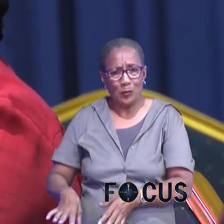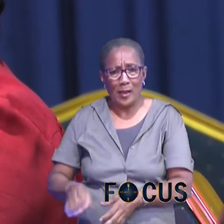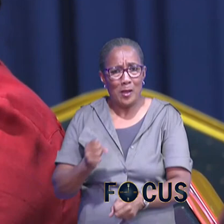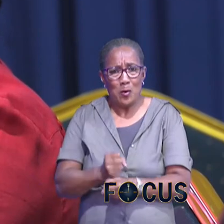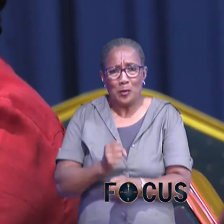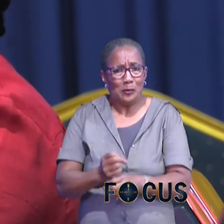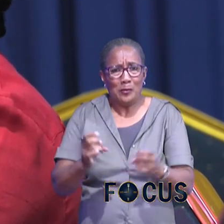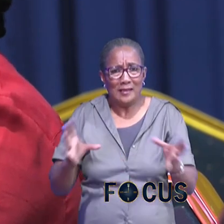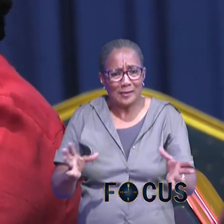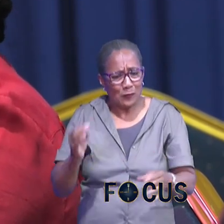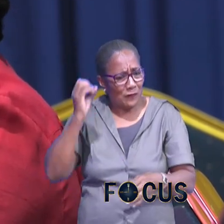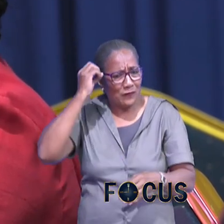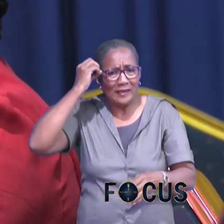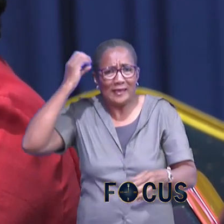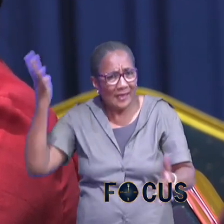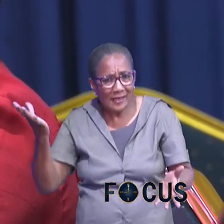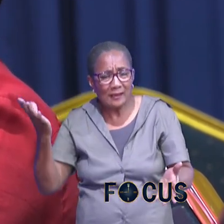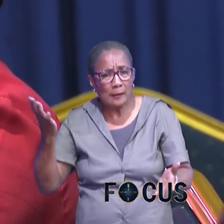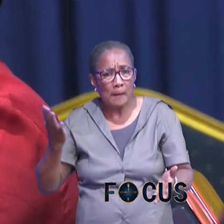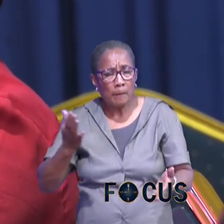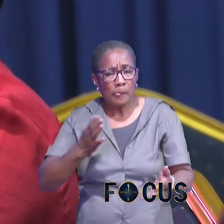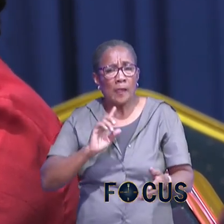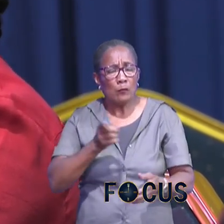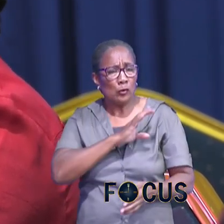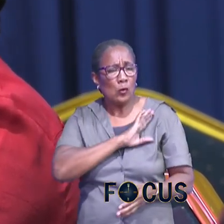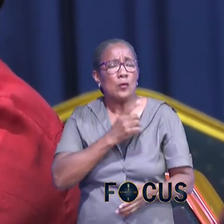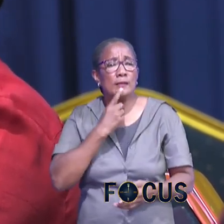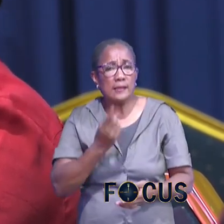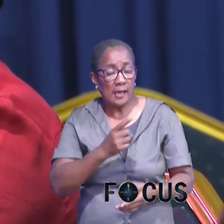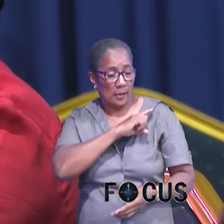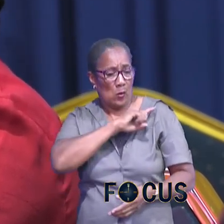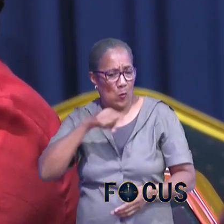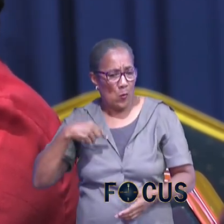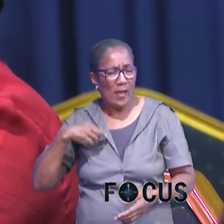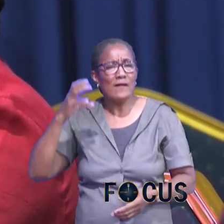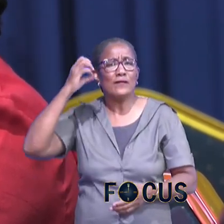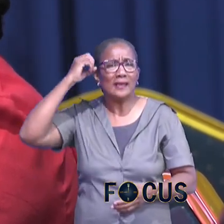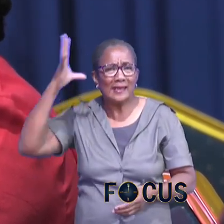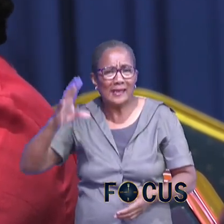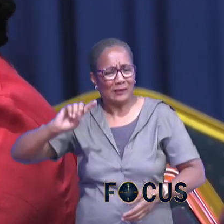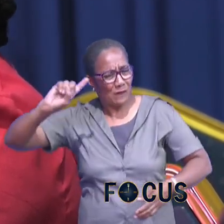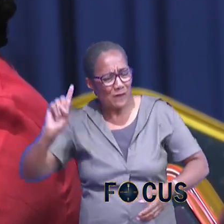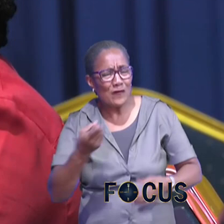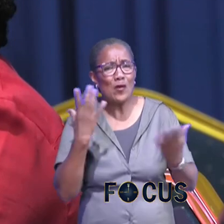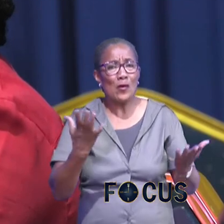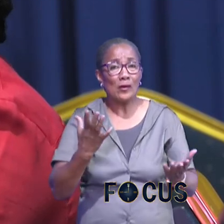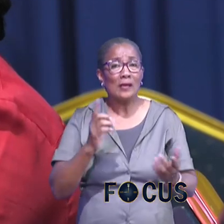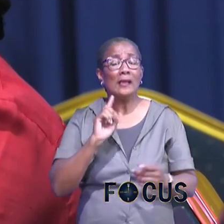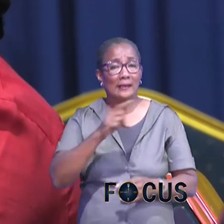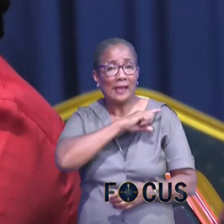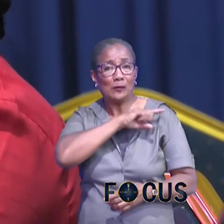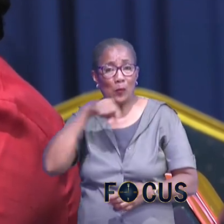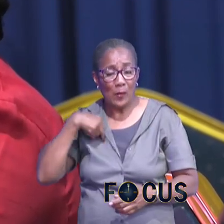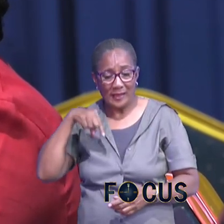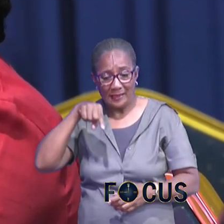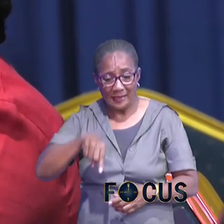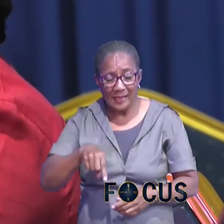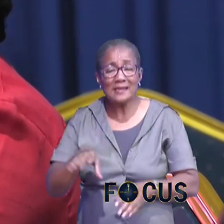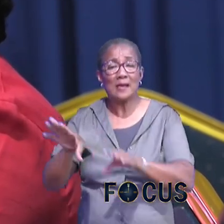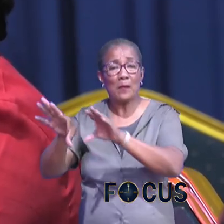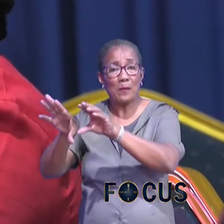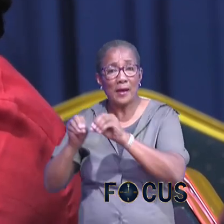we vergeten, en dat moet ik ook aan meegeven, wij vergeten heel gauw dat wij deze maatregelen